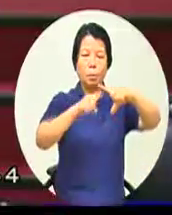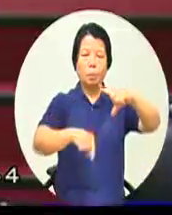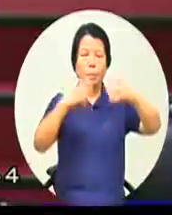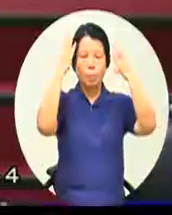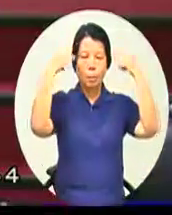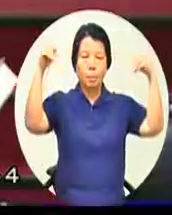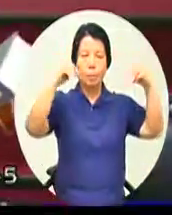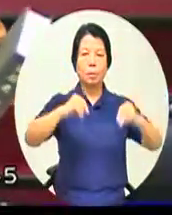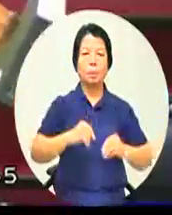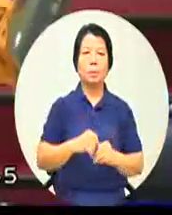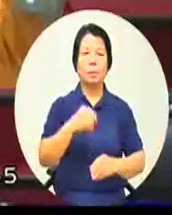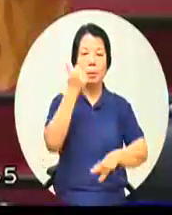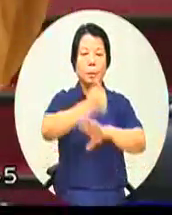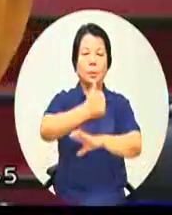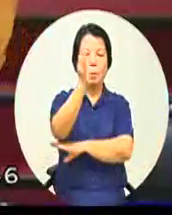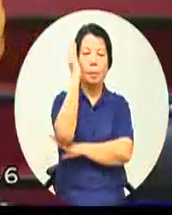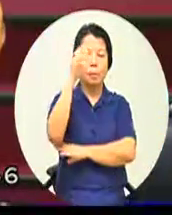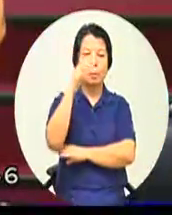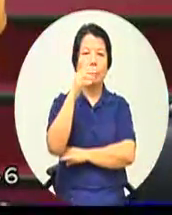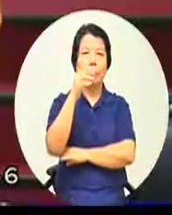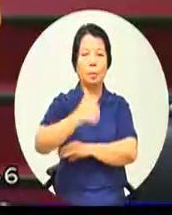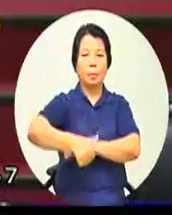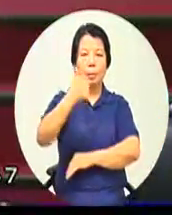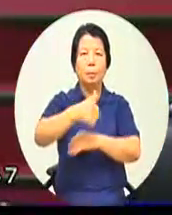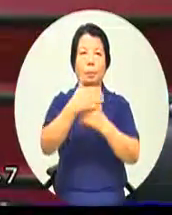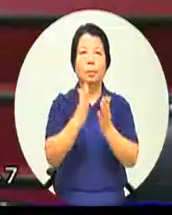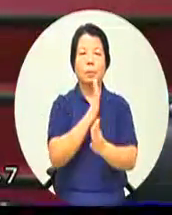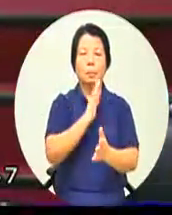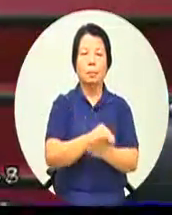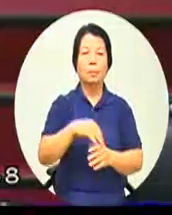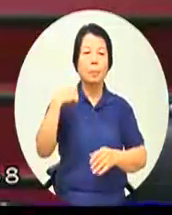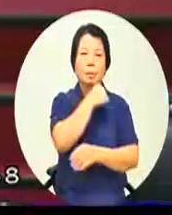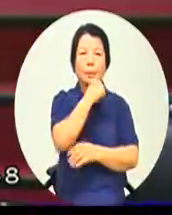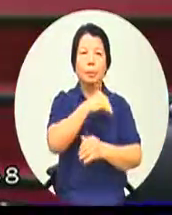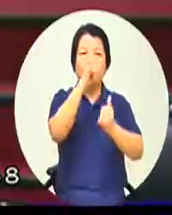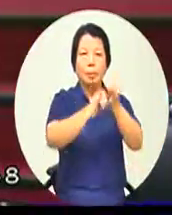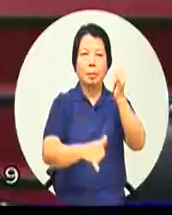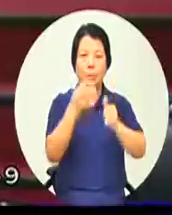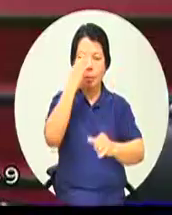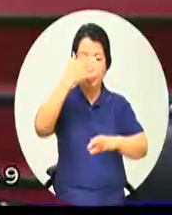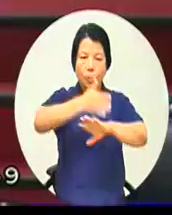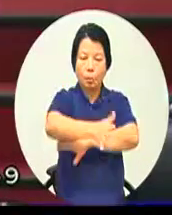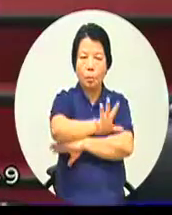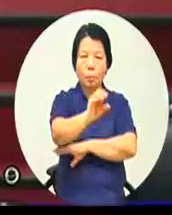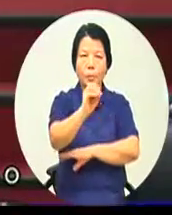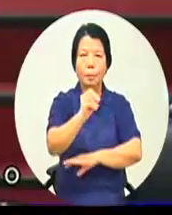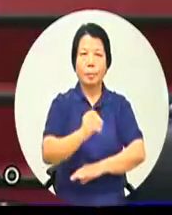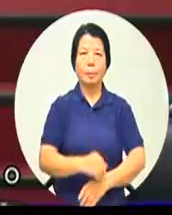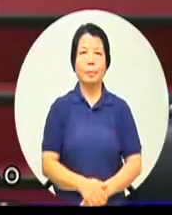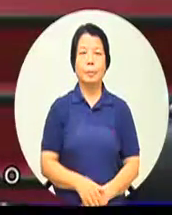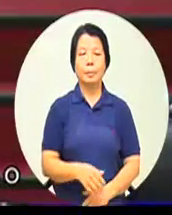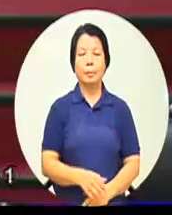的省长，有做一本台湾史，这本你有看过无？啊，